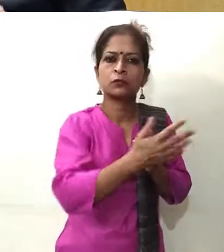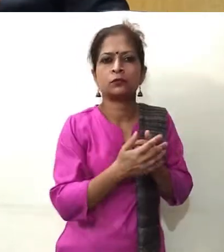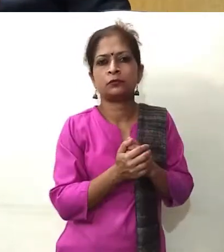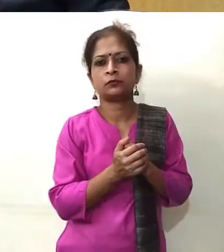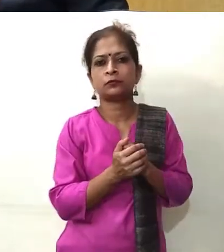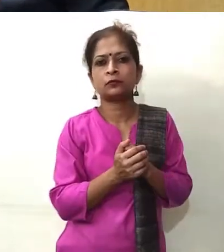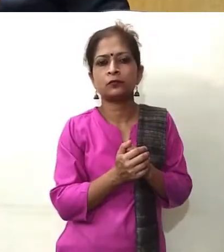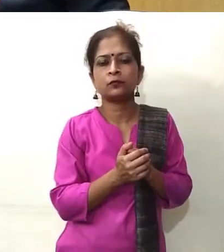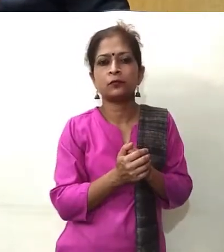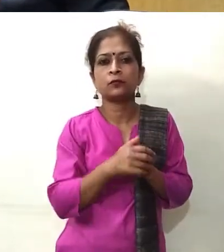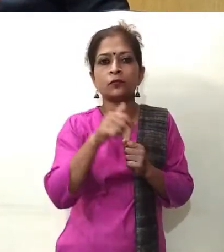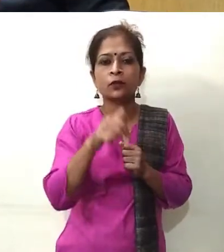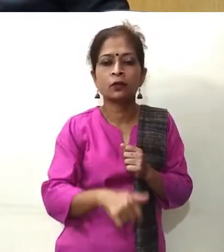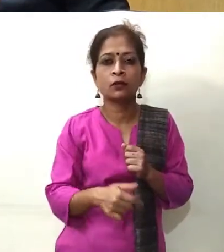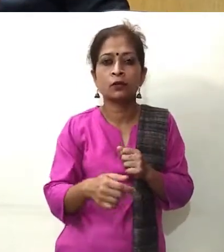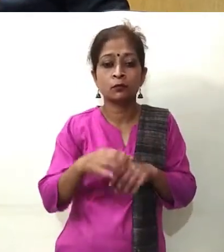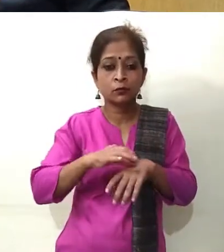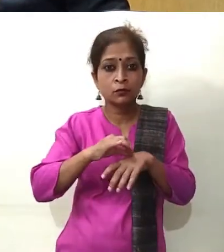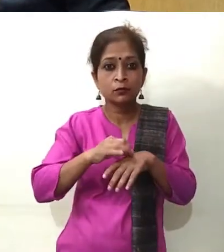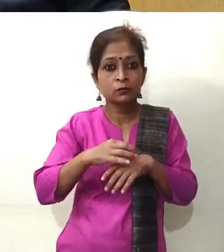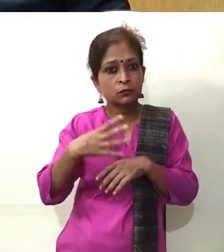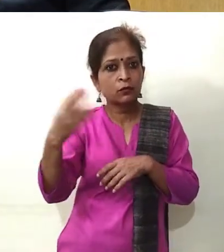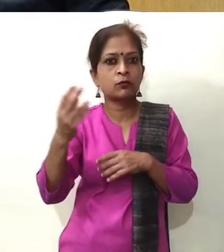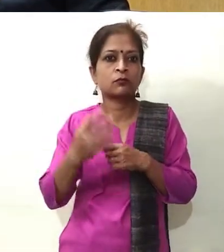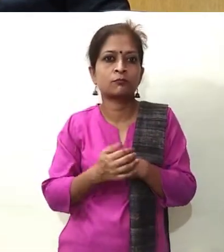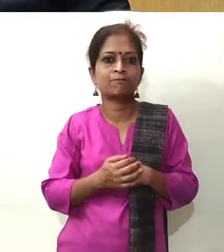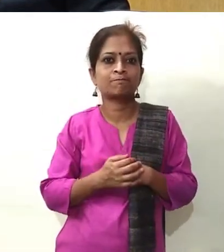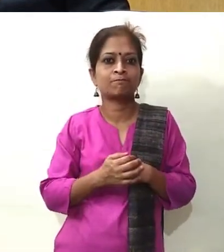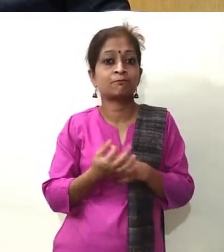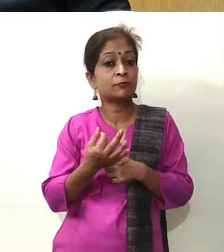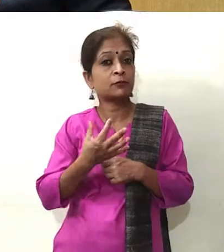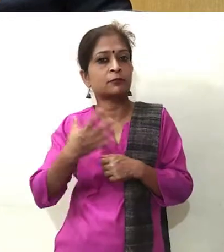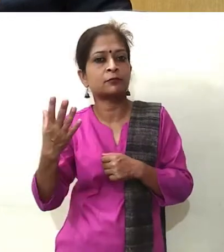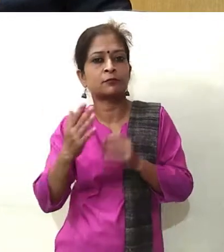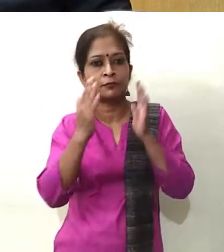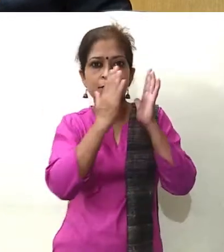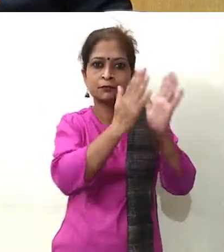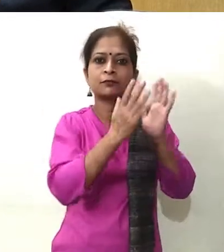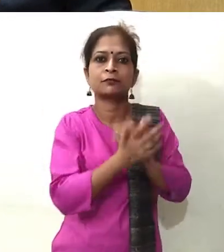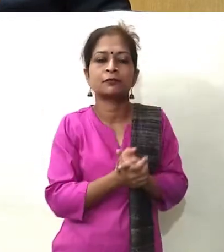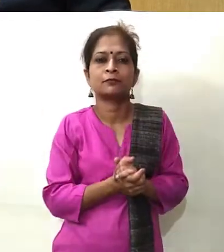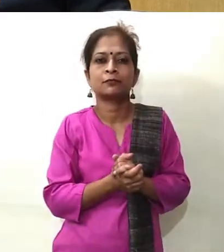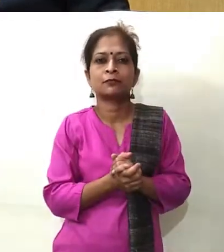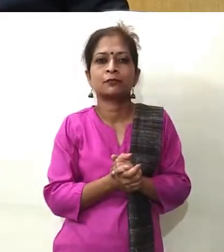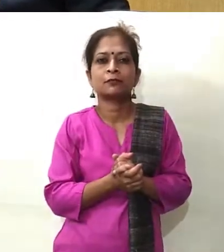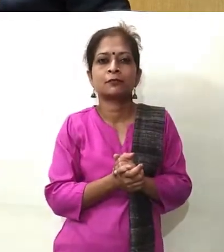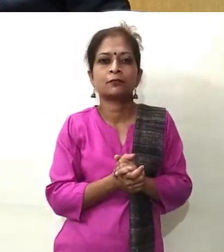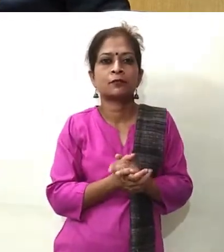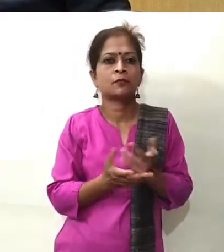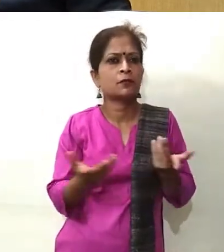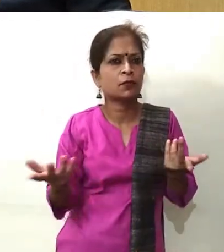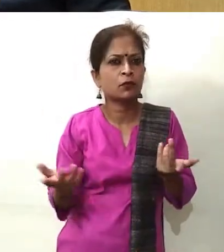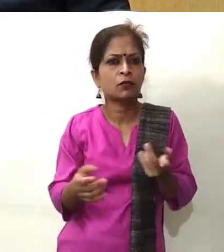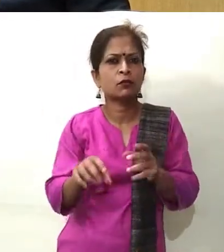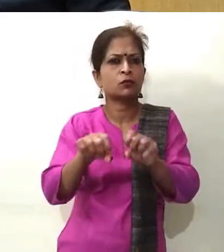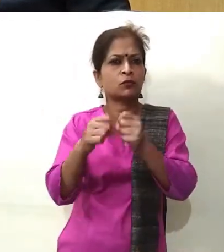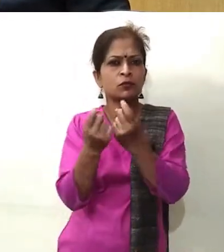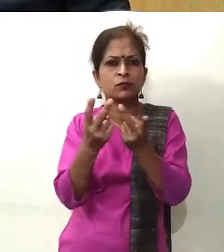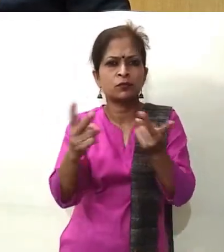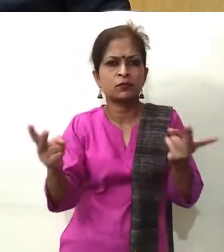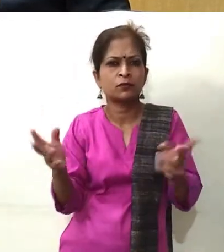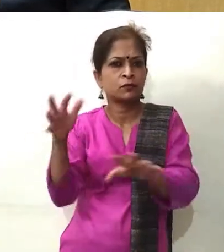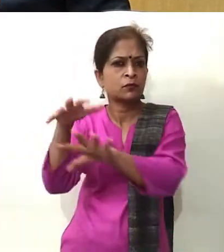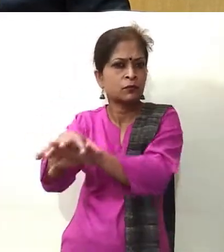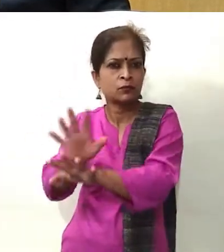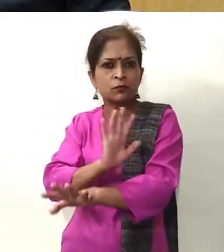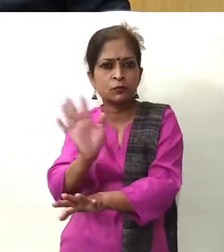हैं। मतलब वही सर बात है ना सर कि अंगों से बाहर निकल गए वो। हाँ, एक तरह से कि भाई सामाजिक उसमें नहीं आ पा